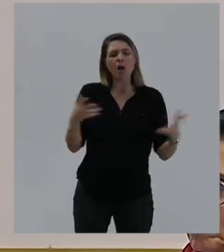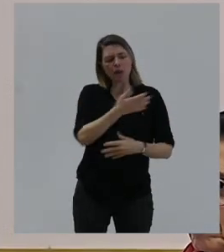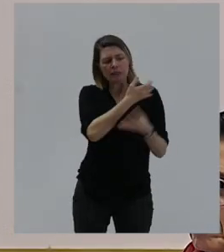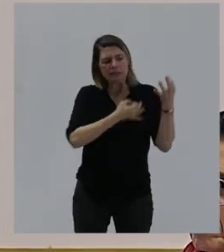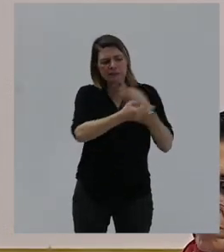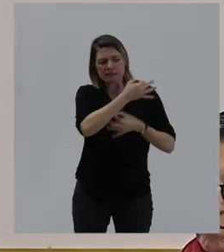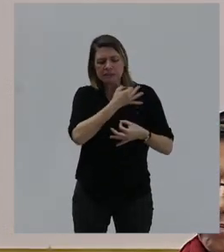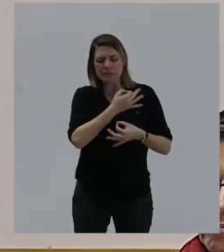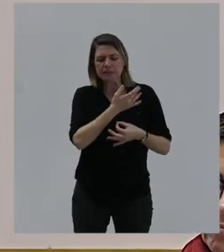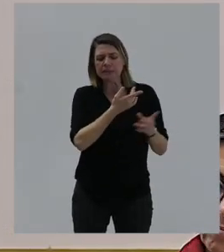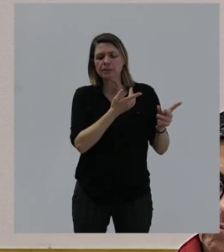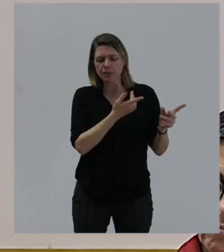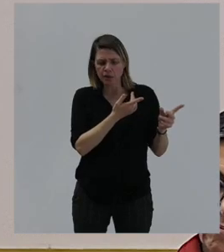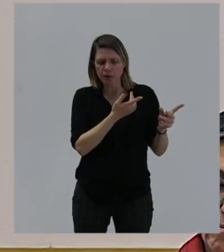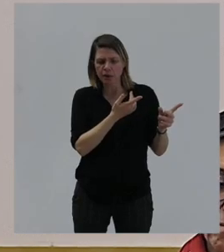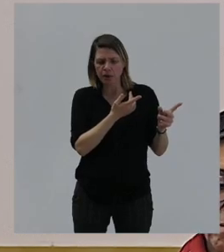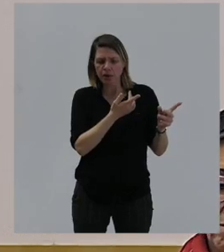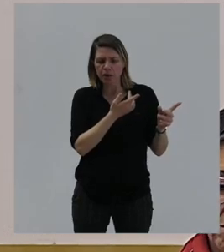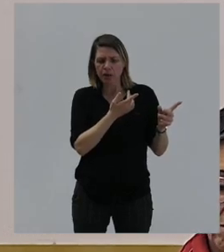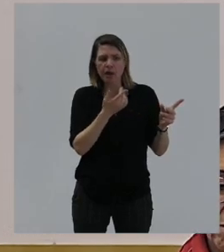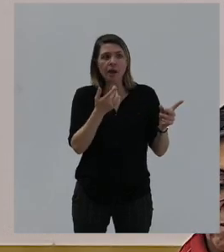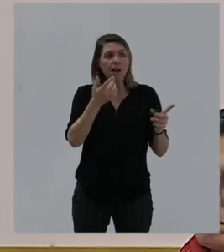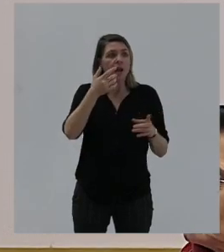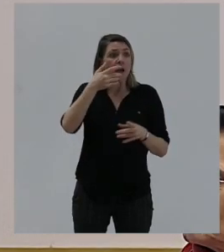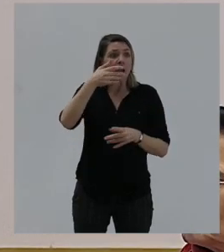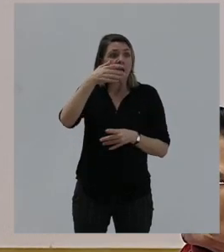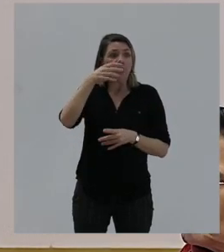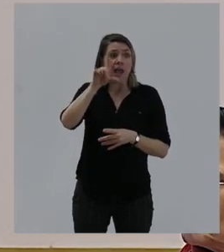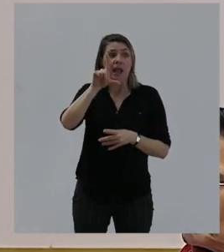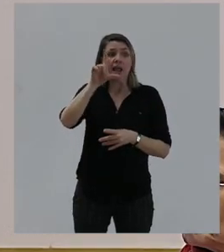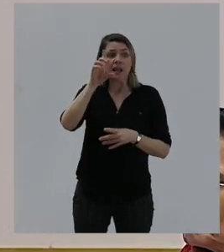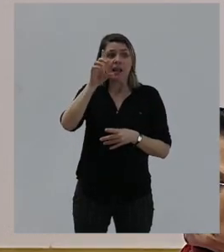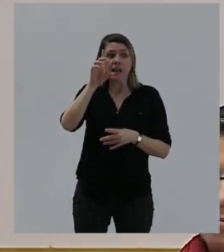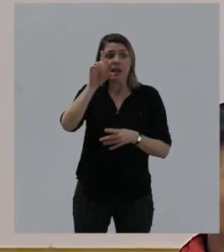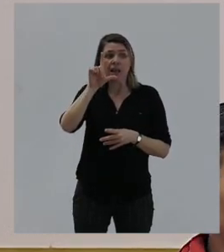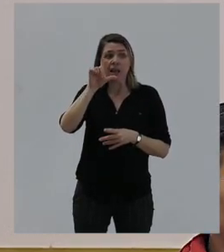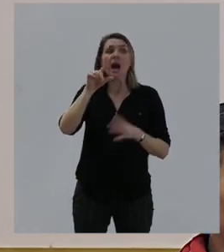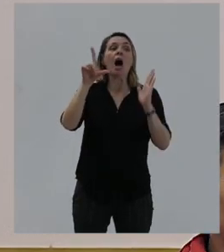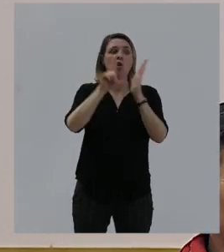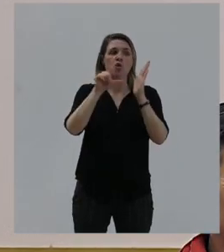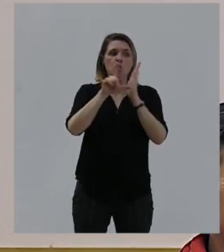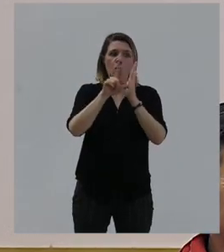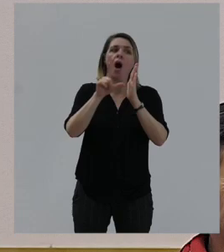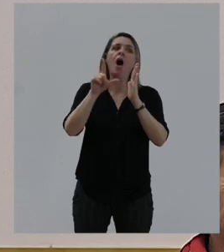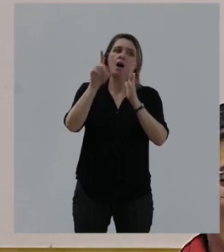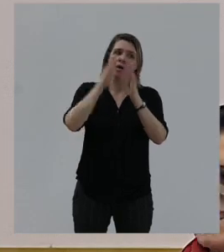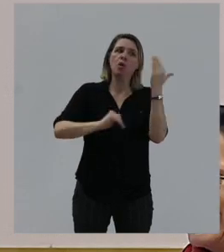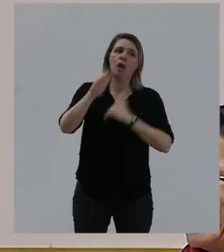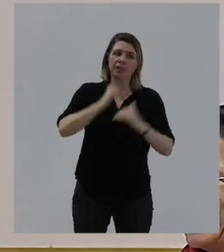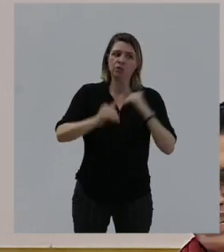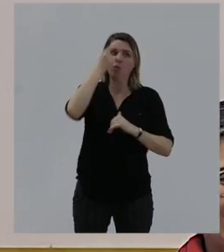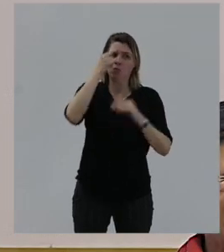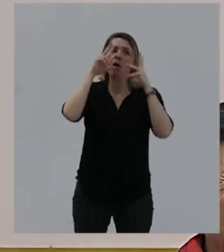propos que la LPR installait des dispositifs... La loi de programmation pour la recherche. Pardon,